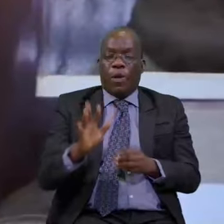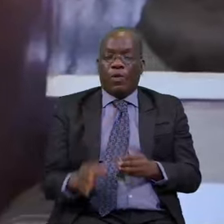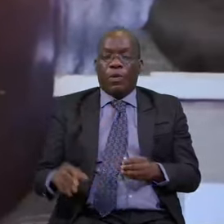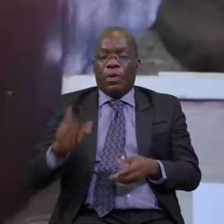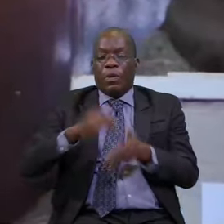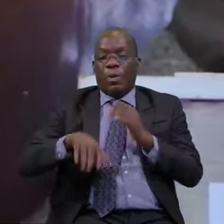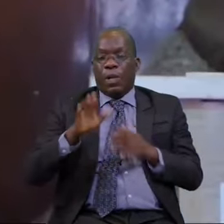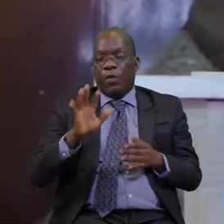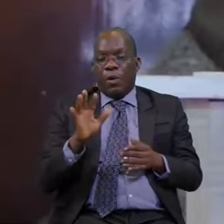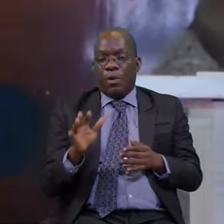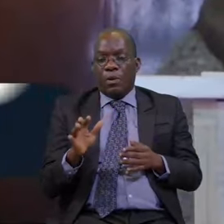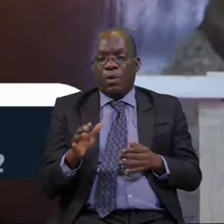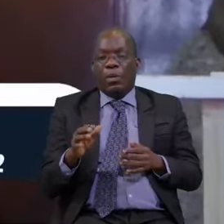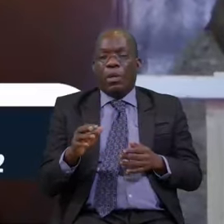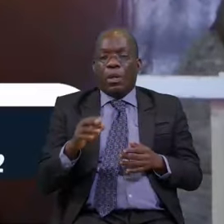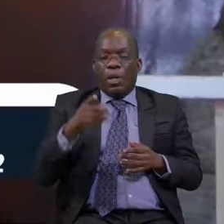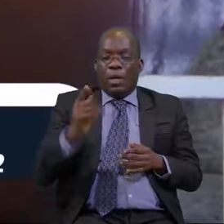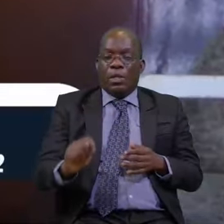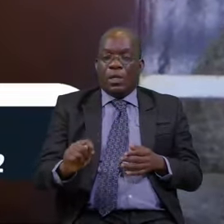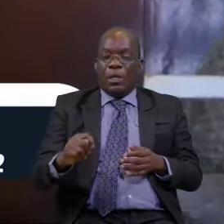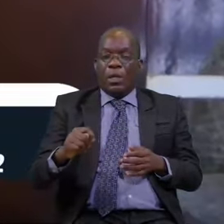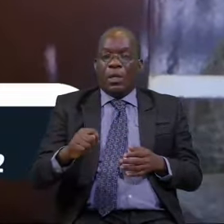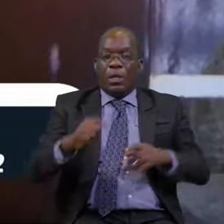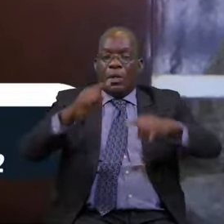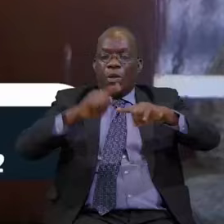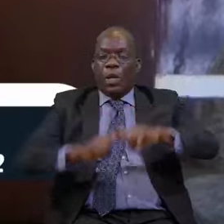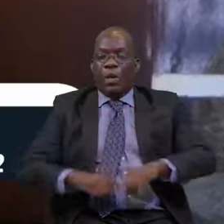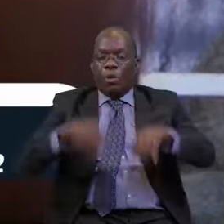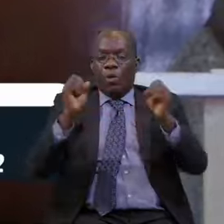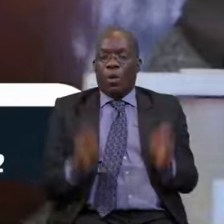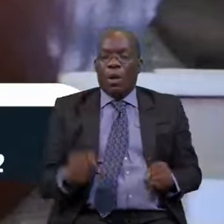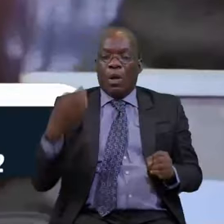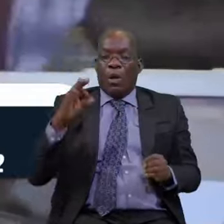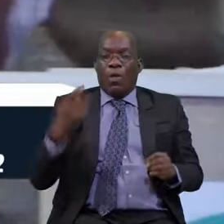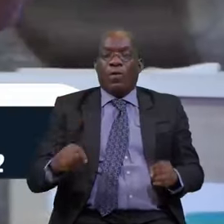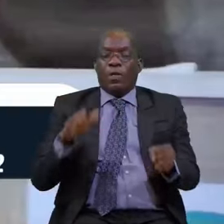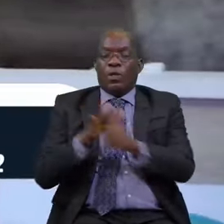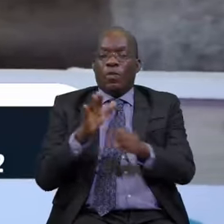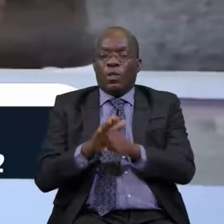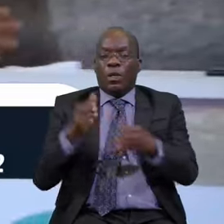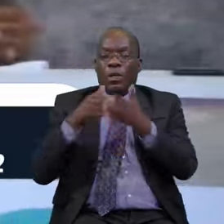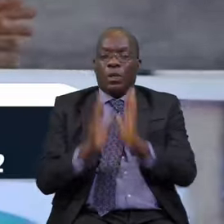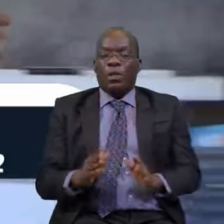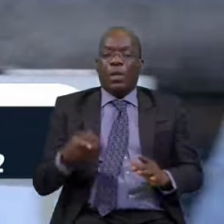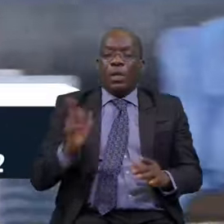chapitre 5. Maintenant, c'est la puissance fiable d'un dirigeant suffisant. La